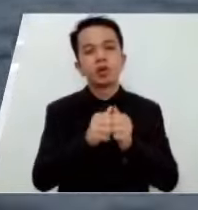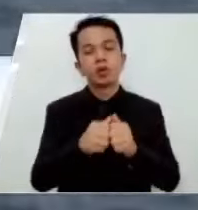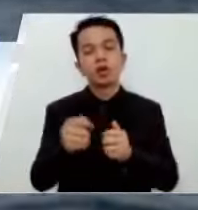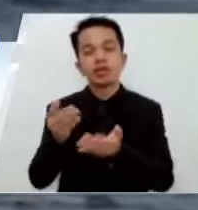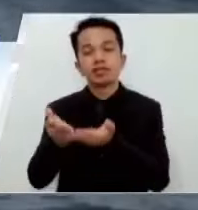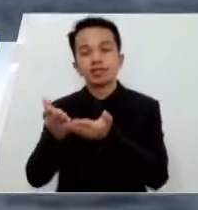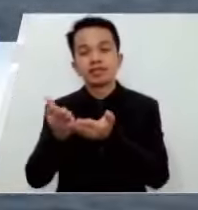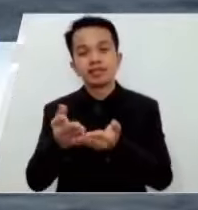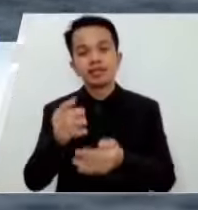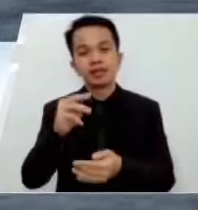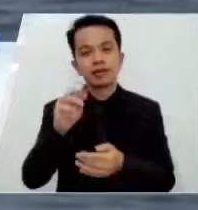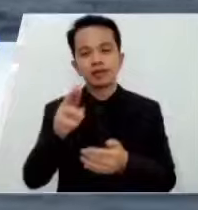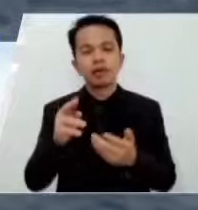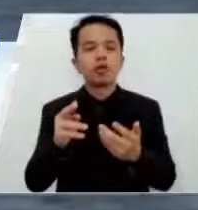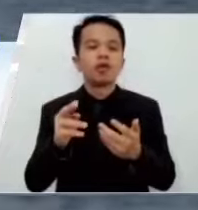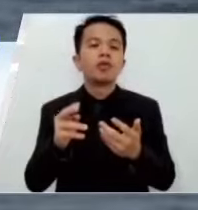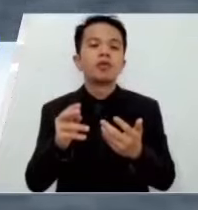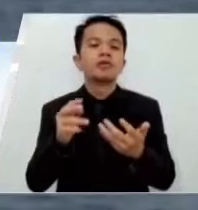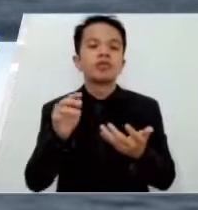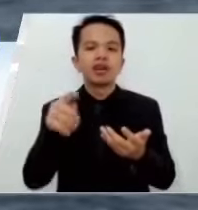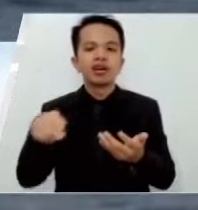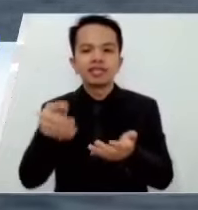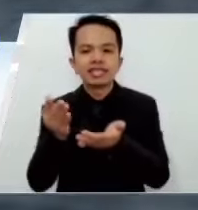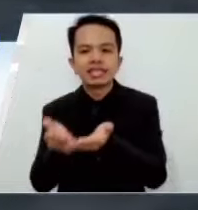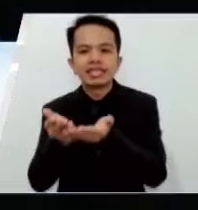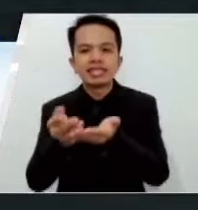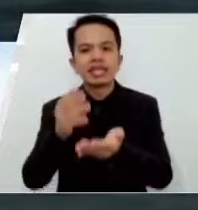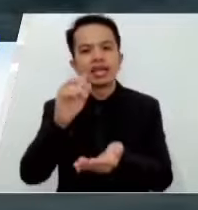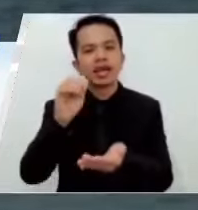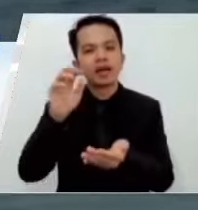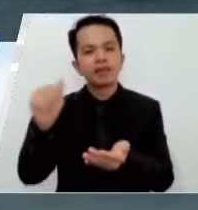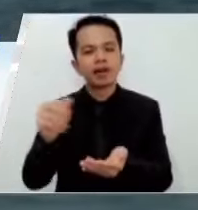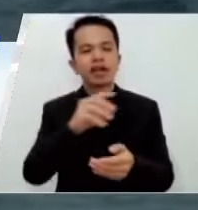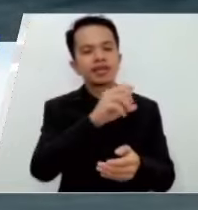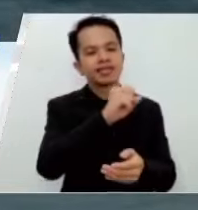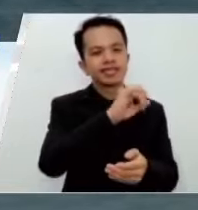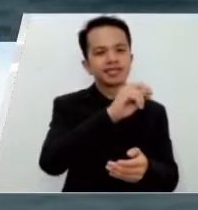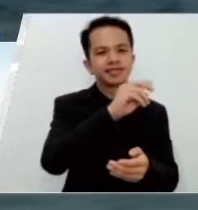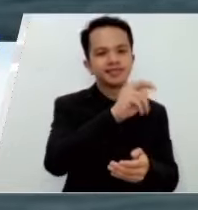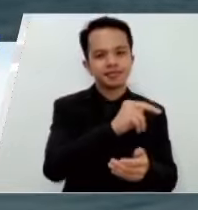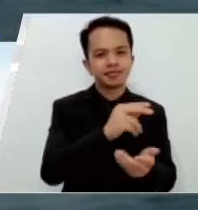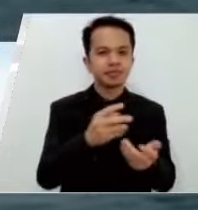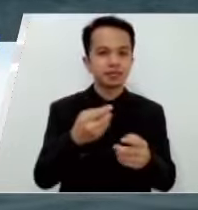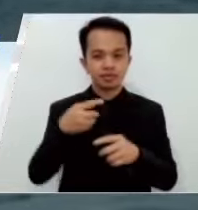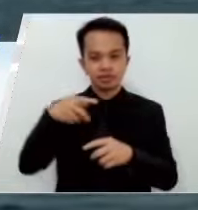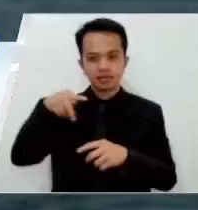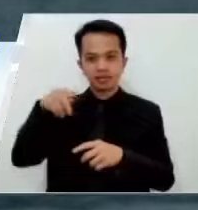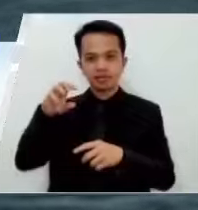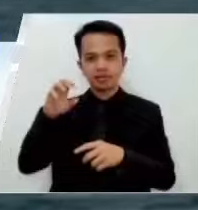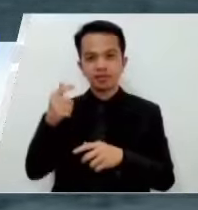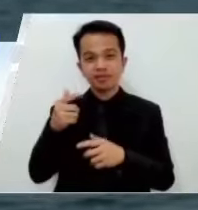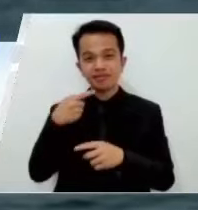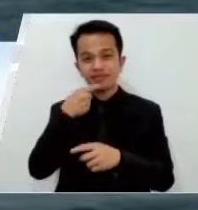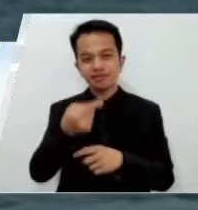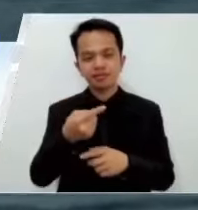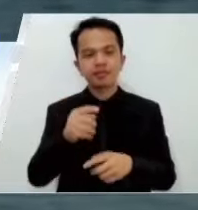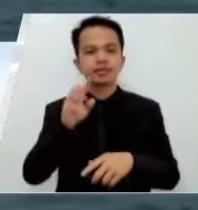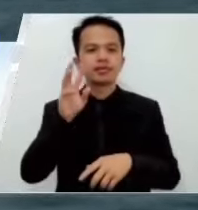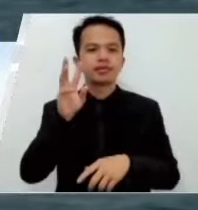ang PCG vessels na BRP Cabra at BRP Sindangan. Ayon sa PCG, alas 5:30 ng umaga nagsimula